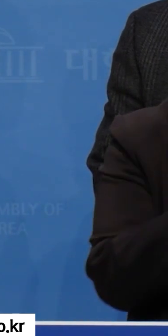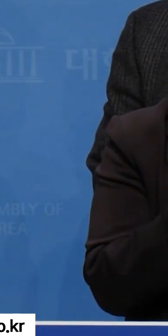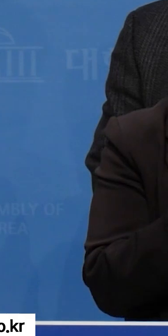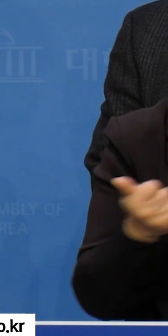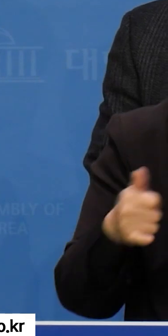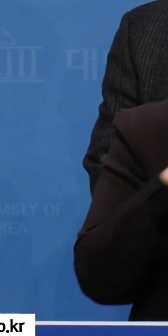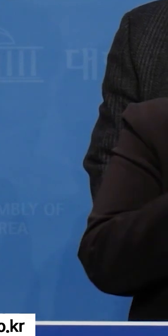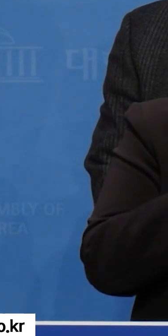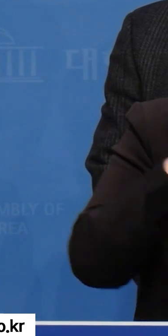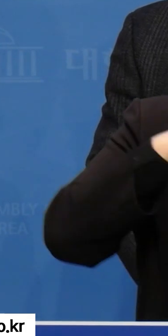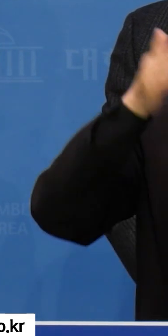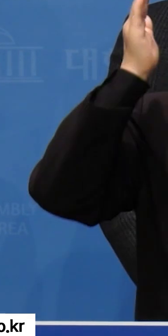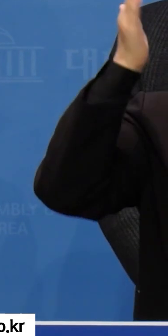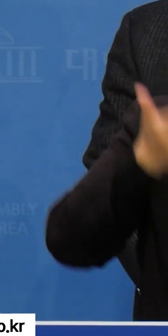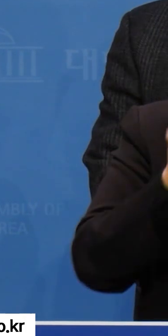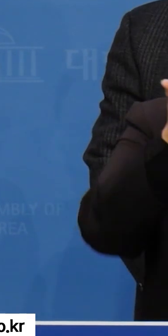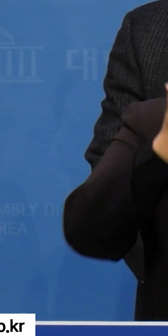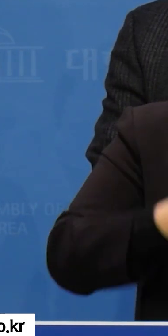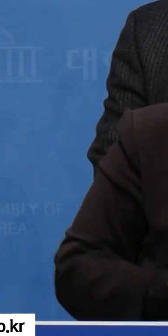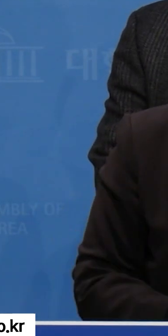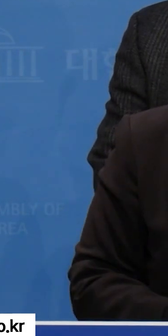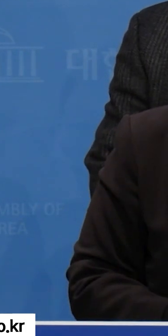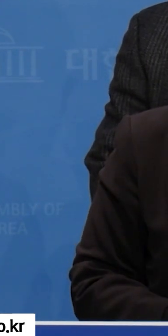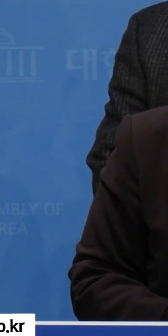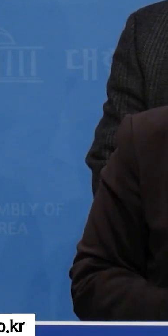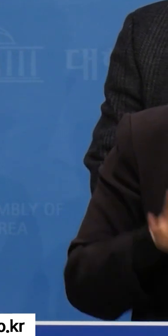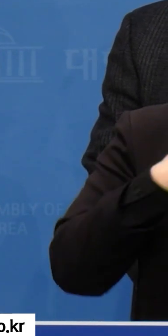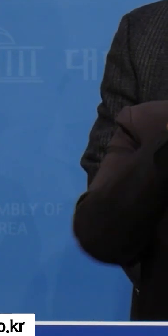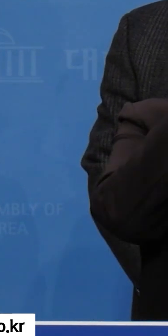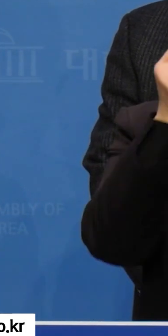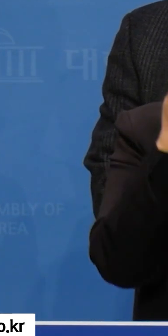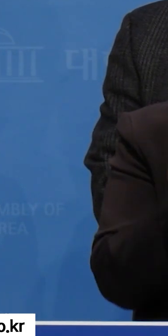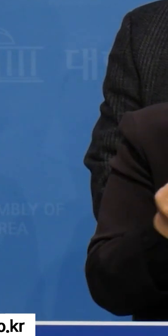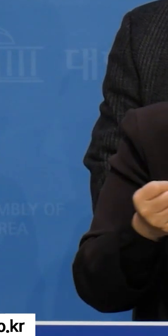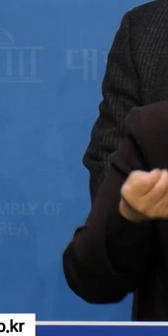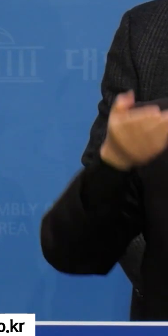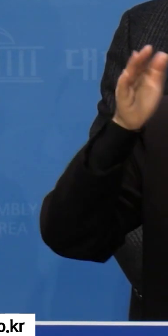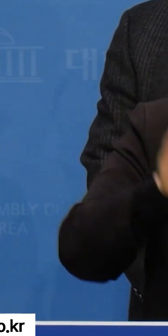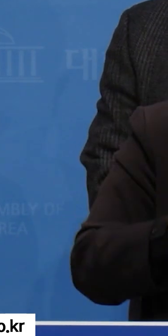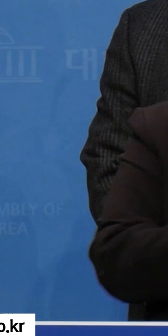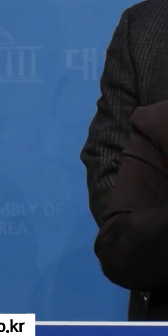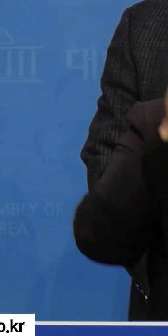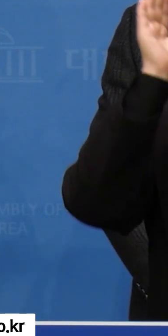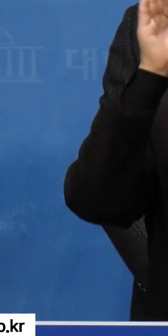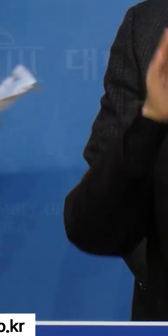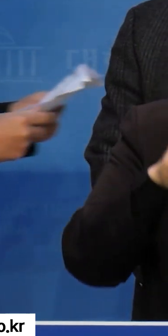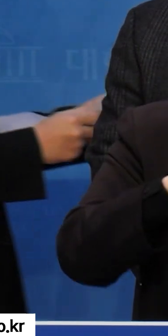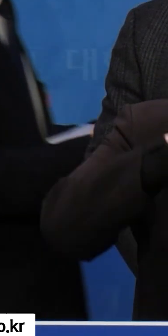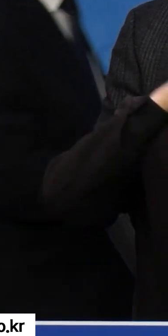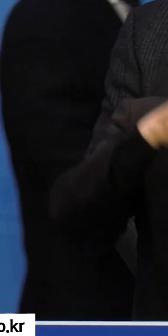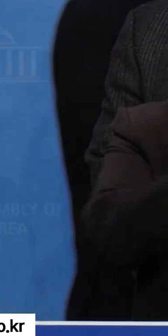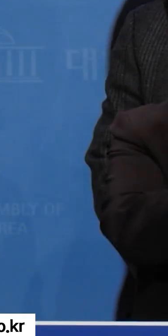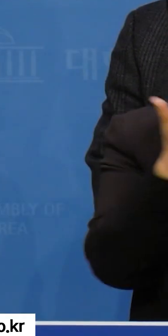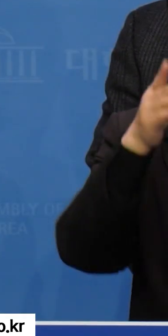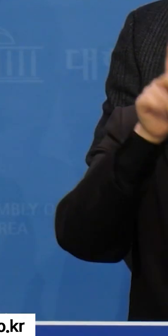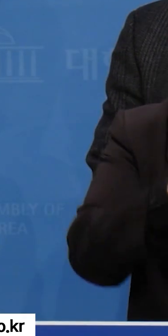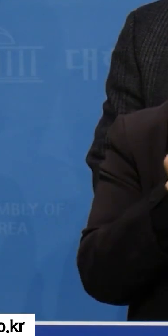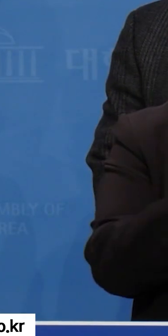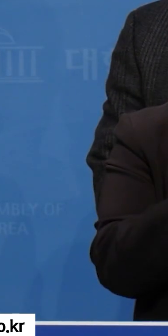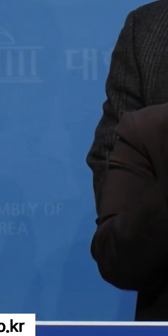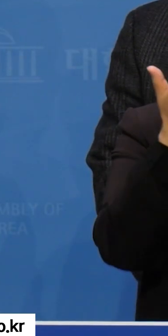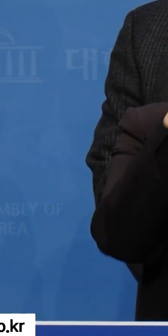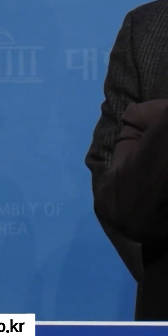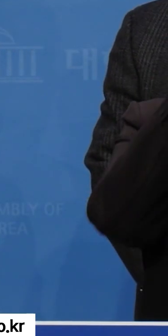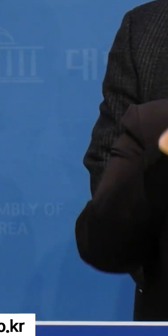당사자로서 목소리를 내겠습니다. 아직 많이 부족한 대학생이지만 우리의 목소리가 세상을 바꾸는 데 힘이 될 수